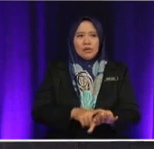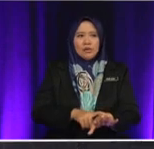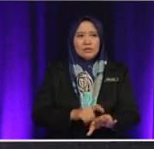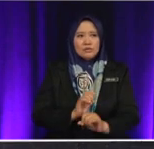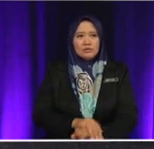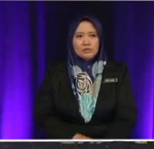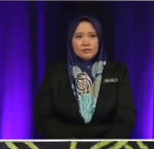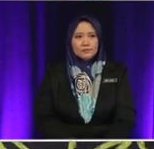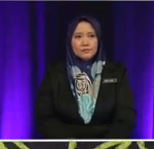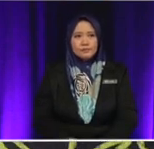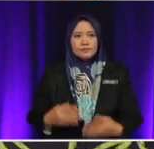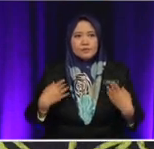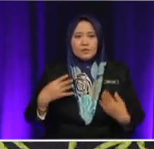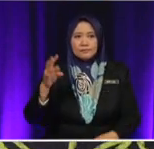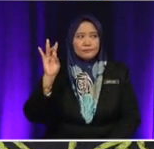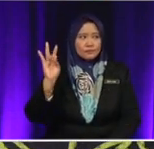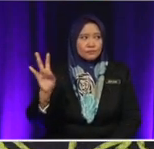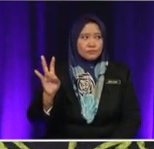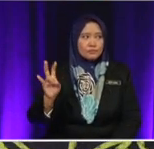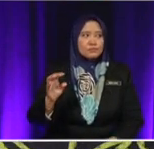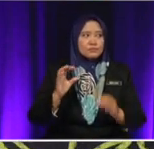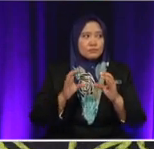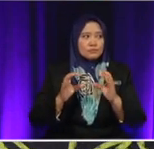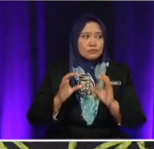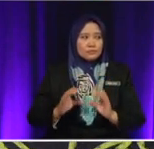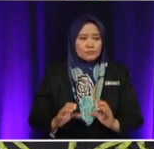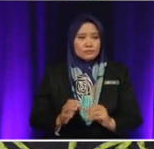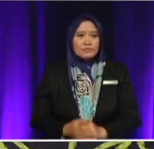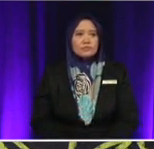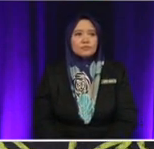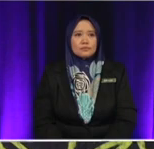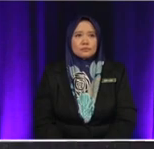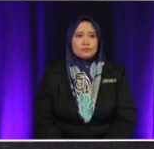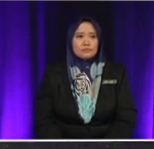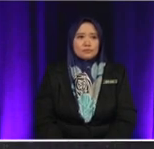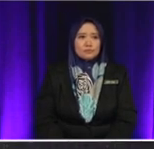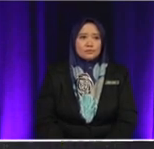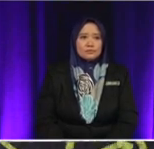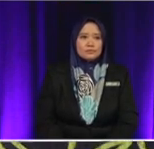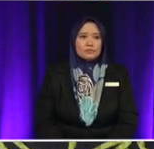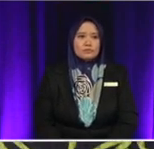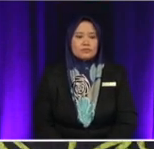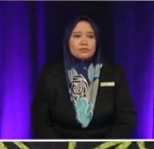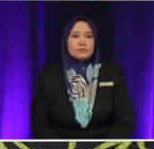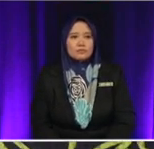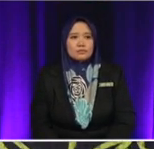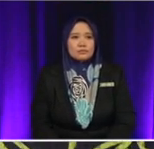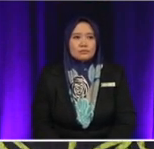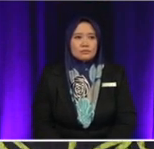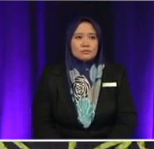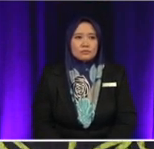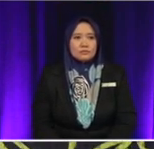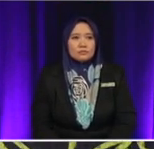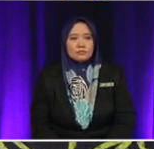Mengurus masa dia ada 7 tips untuk pengurusan masa yang boleh diamalkan oleh seseorang usahawan untuk berjaya.